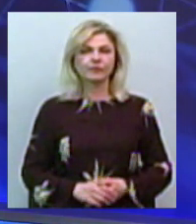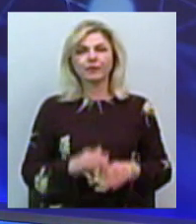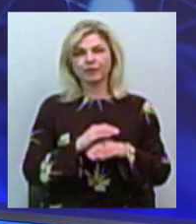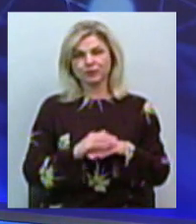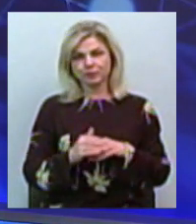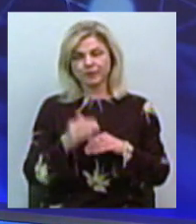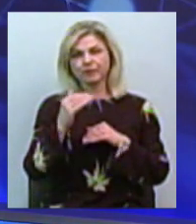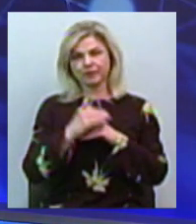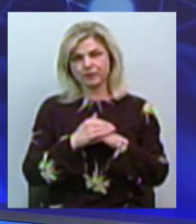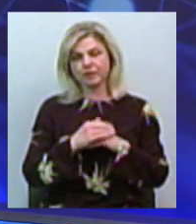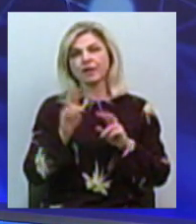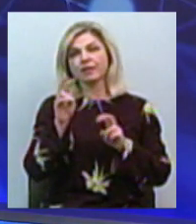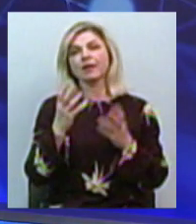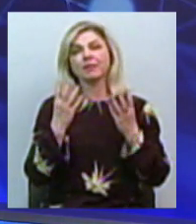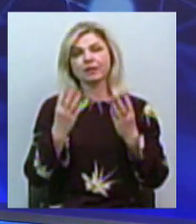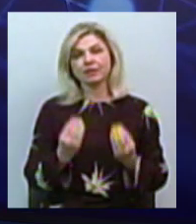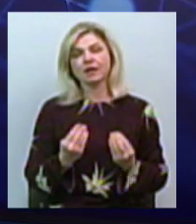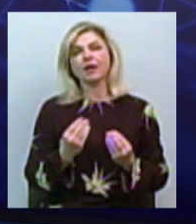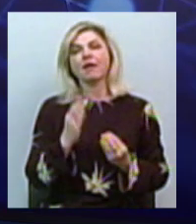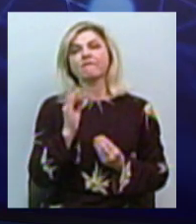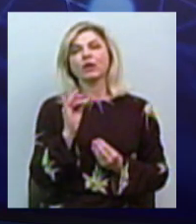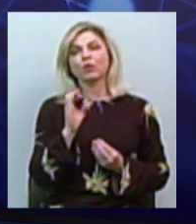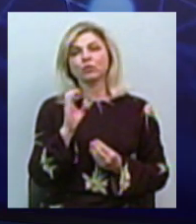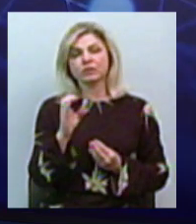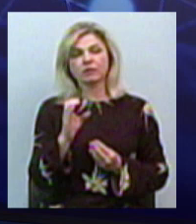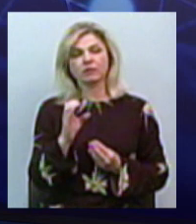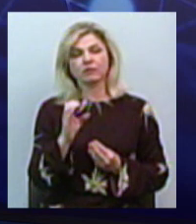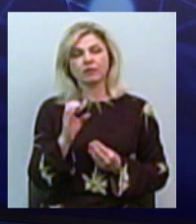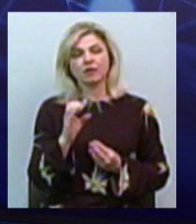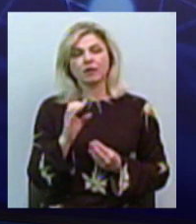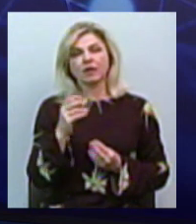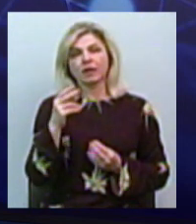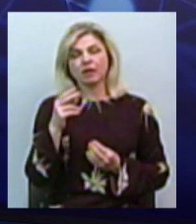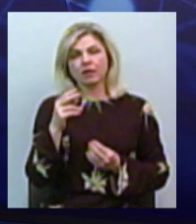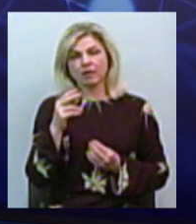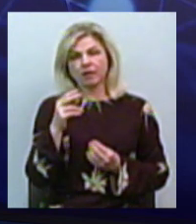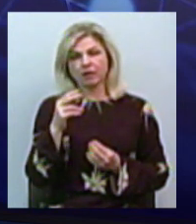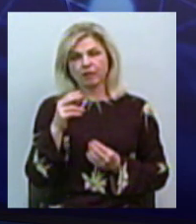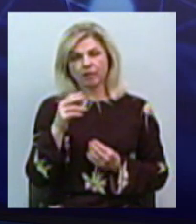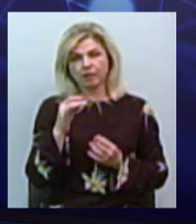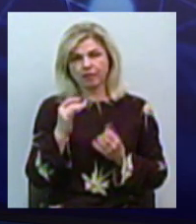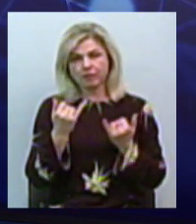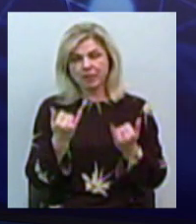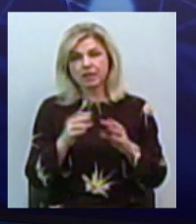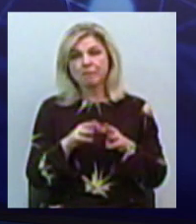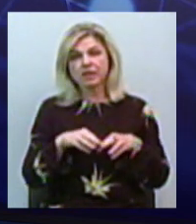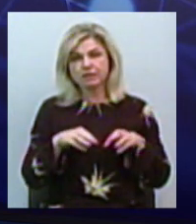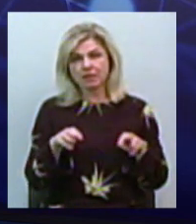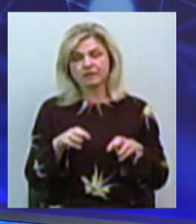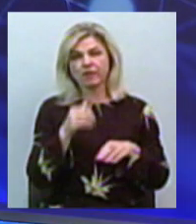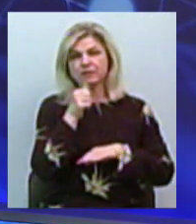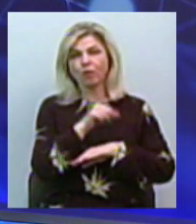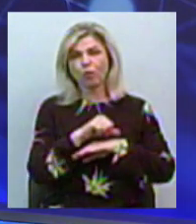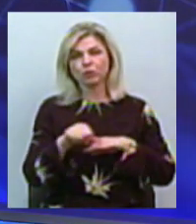Добрий вечір. Це тема дня, а тема нашого ефіру – вірус COVID-19. Міністерство закордонних справ на своєму